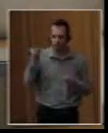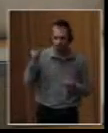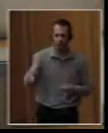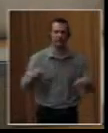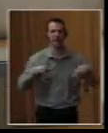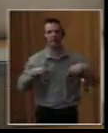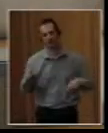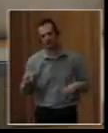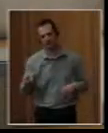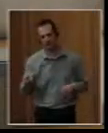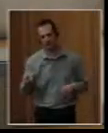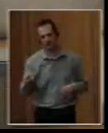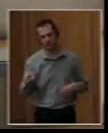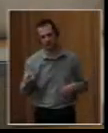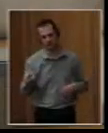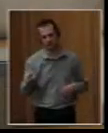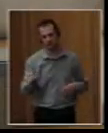διακυβέρνηση.